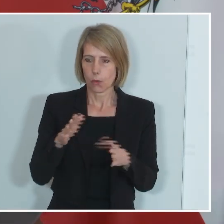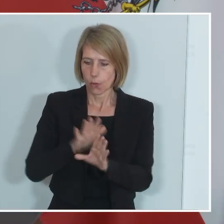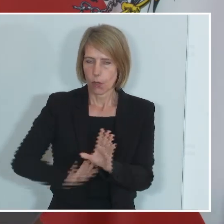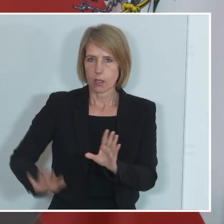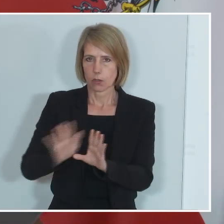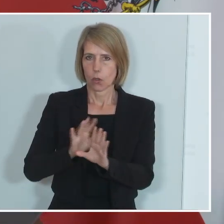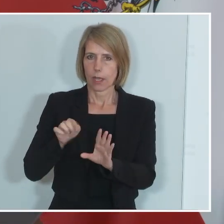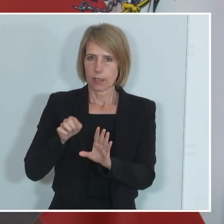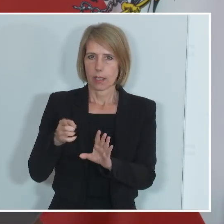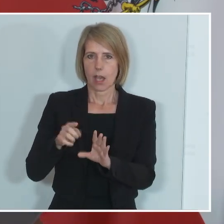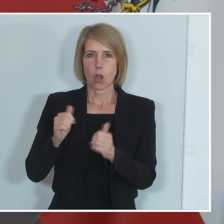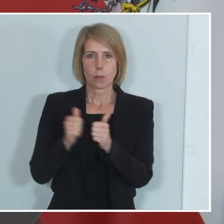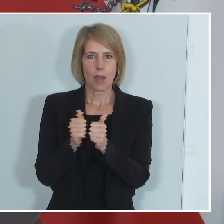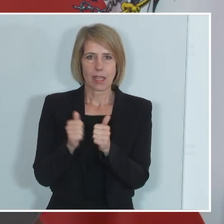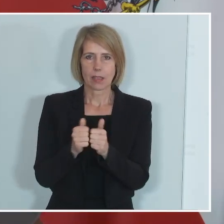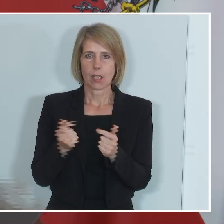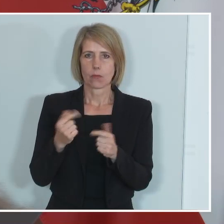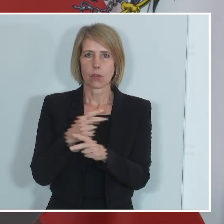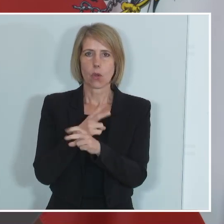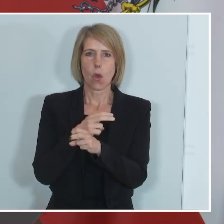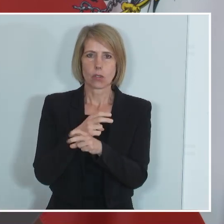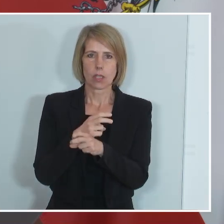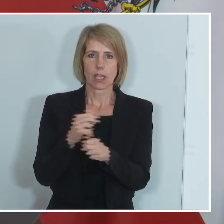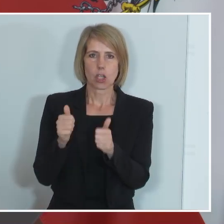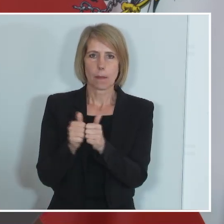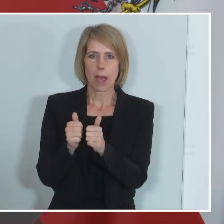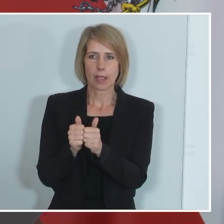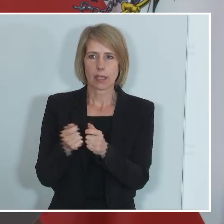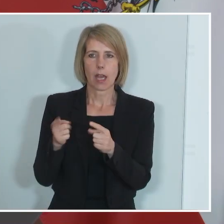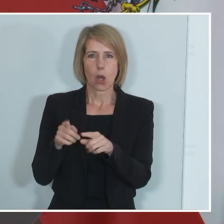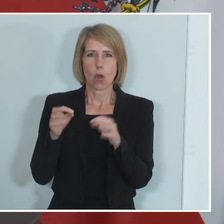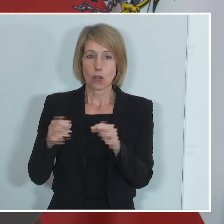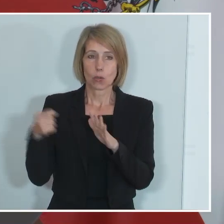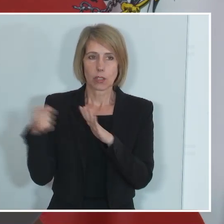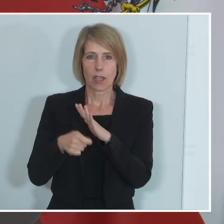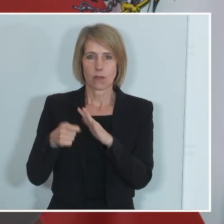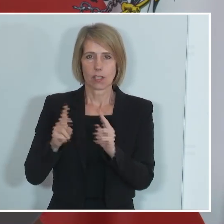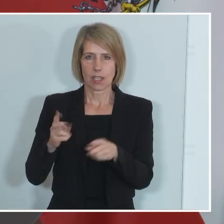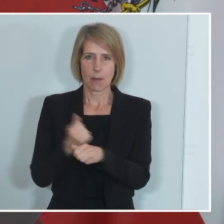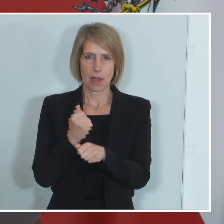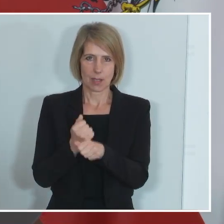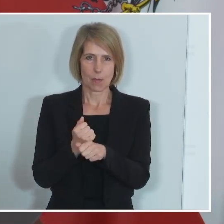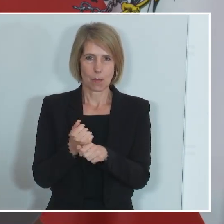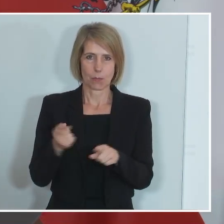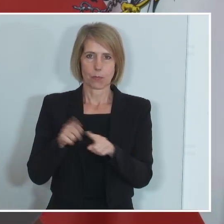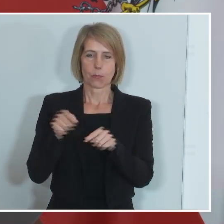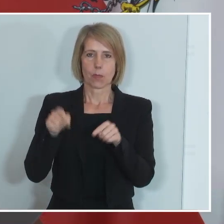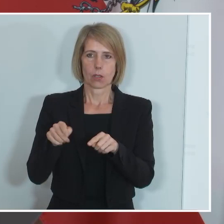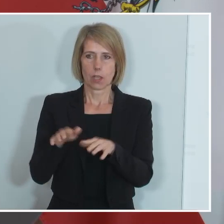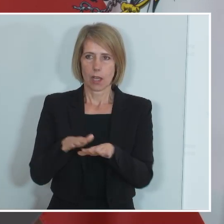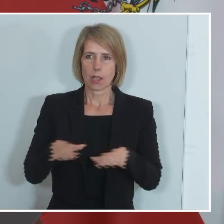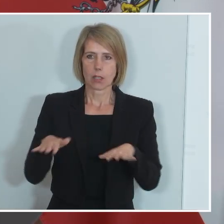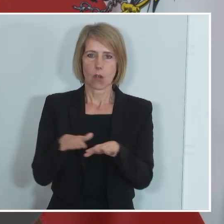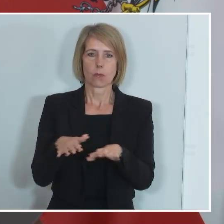natürlich auch Partner, österreichische, europäische Partner gute Investitionen machen können und natürlich das auf Basis